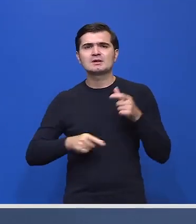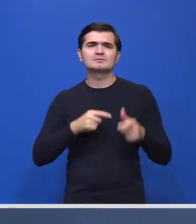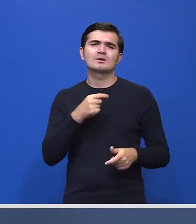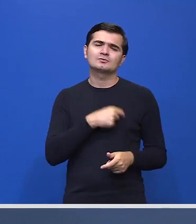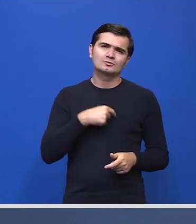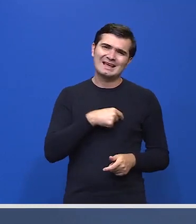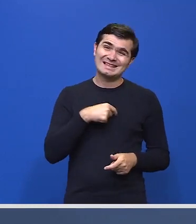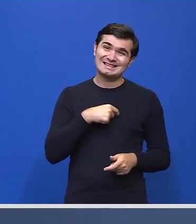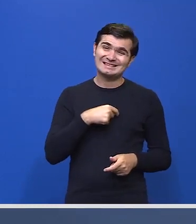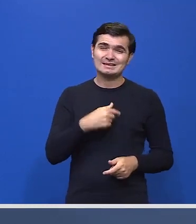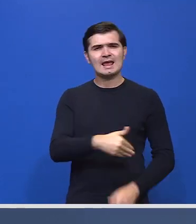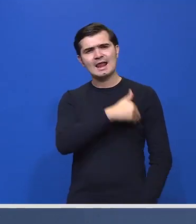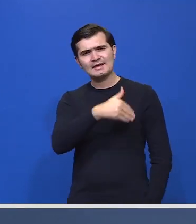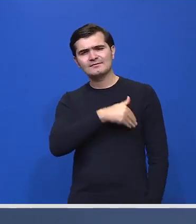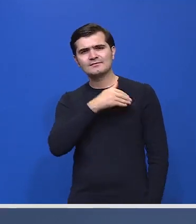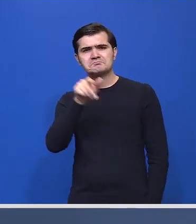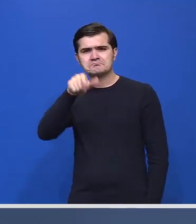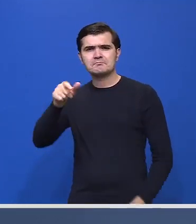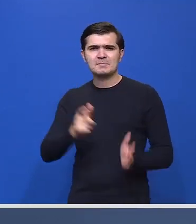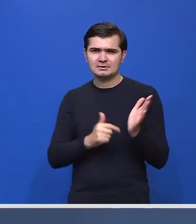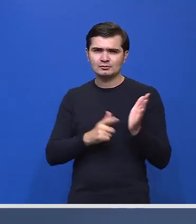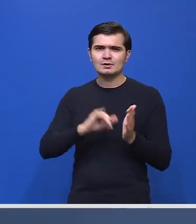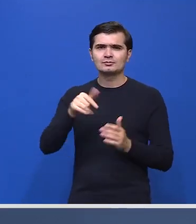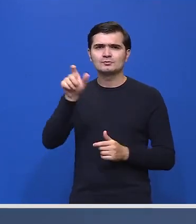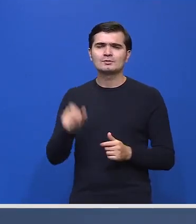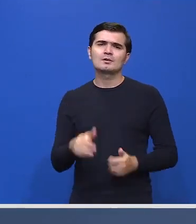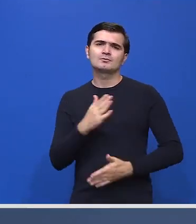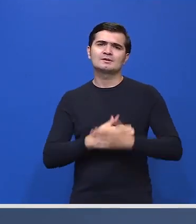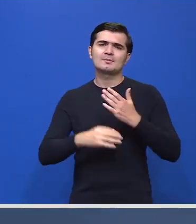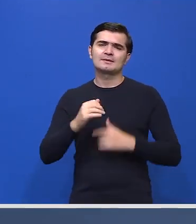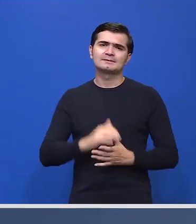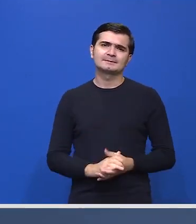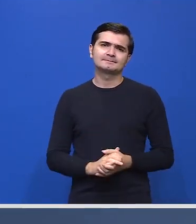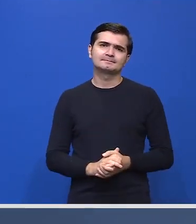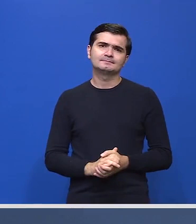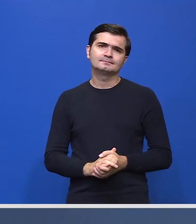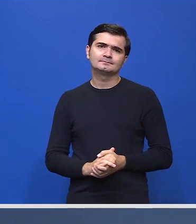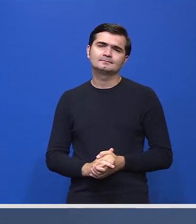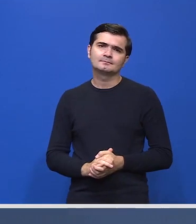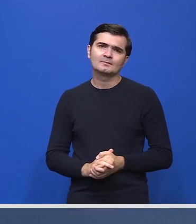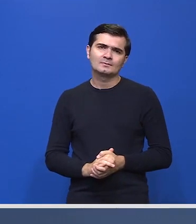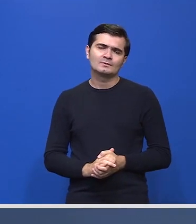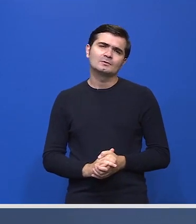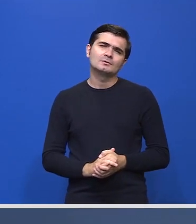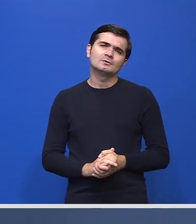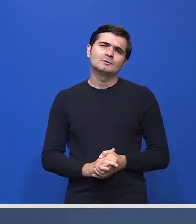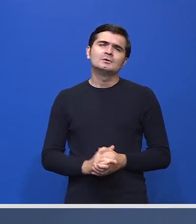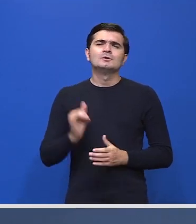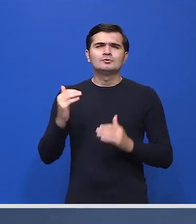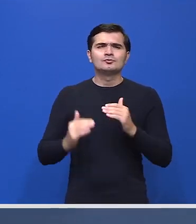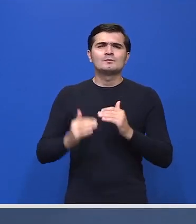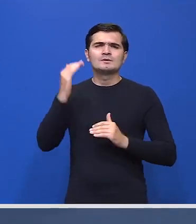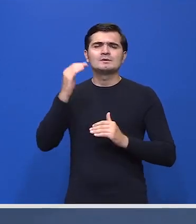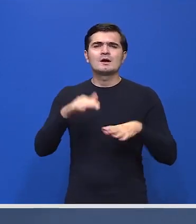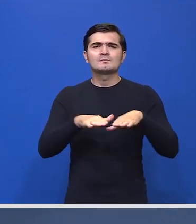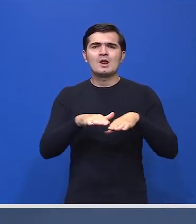studenți, elevi, pensionari și persoane cu dizabilități. Totodată, am ridicat plafonul pentru